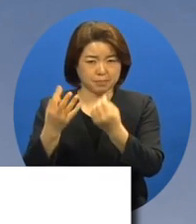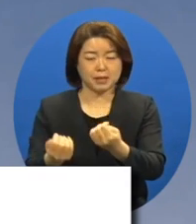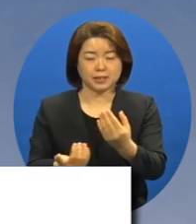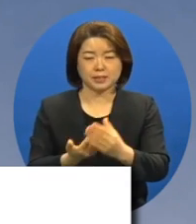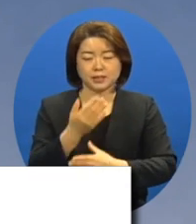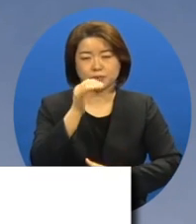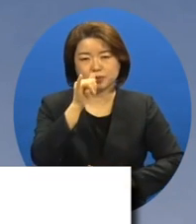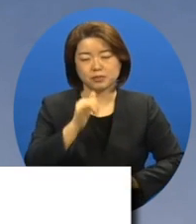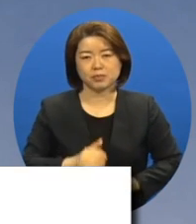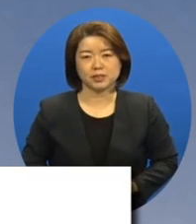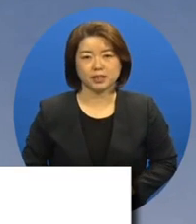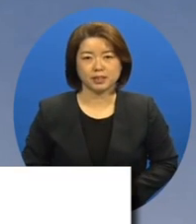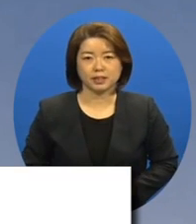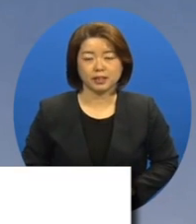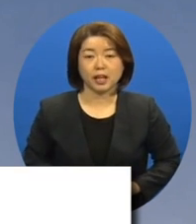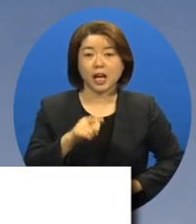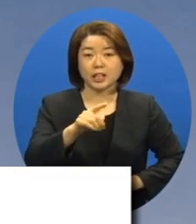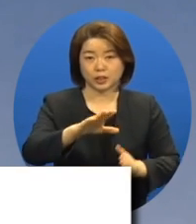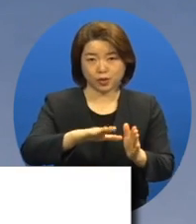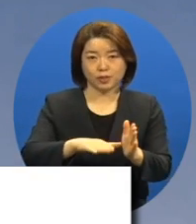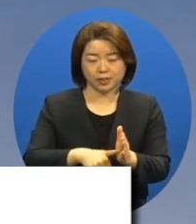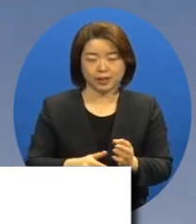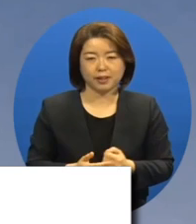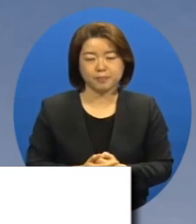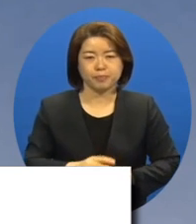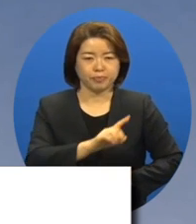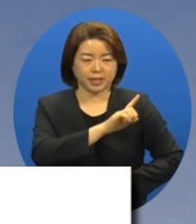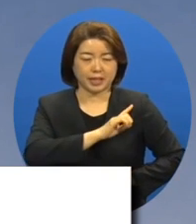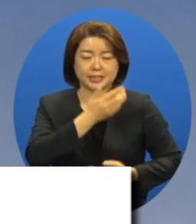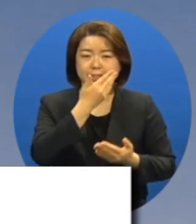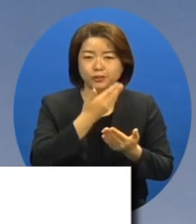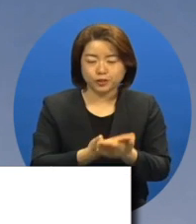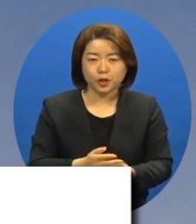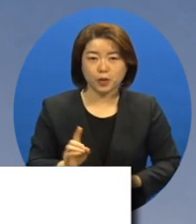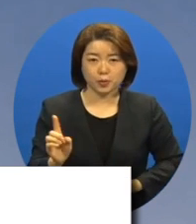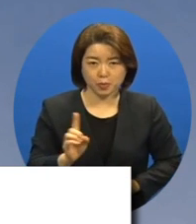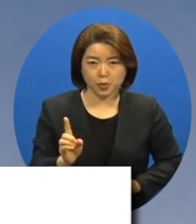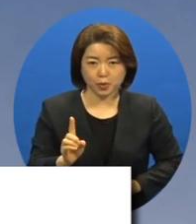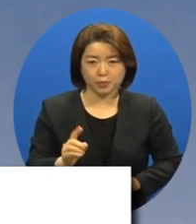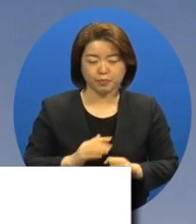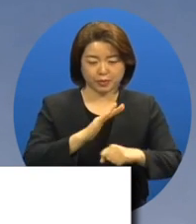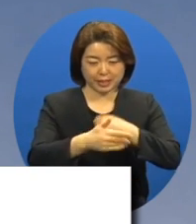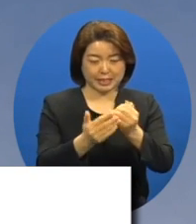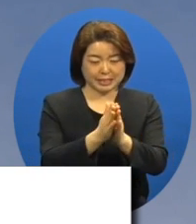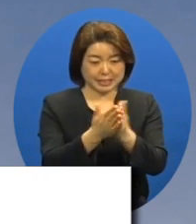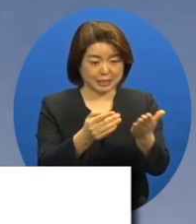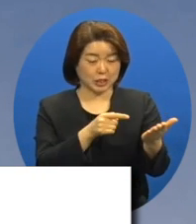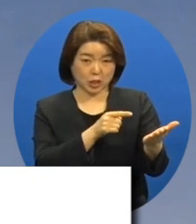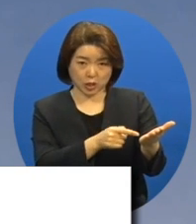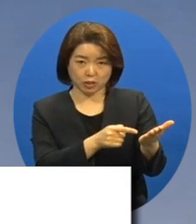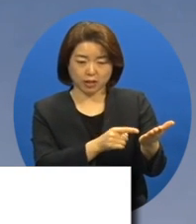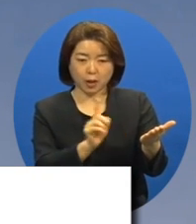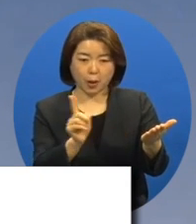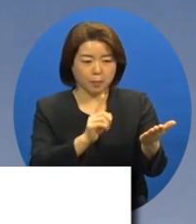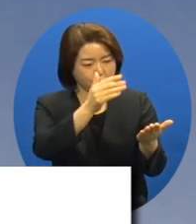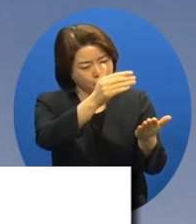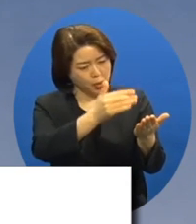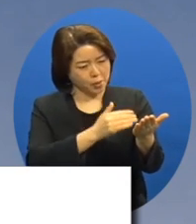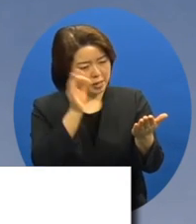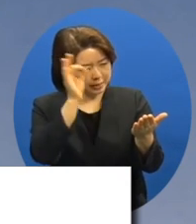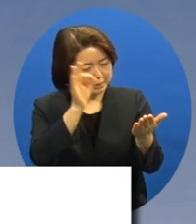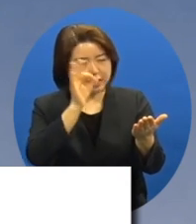있습니다 그럴 경우에 가장 중요한 것은 성경이 뭐라고 가르치는지 를 찾는 것